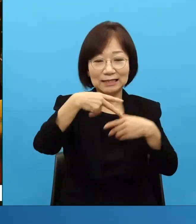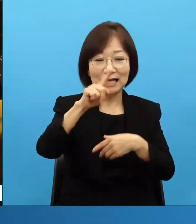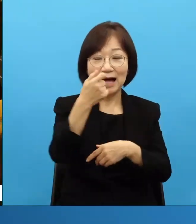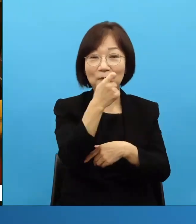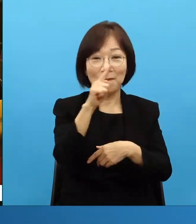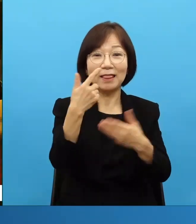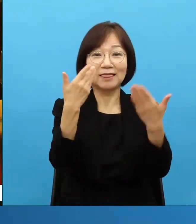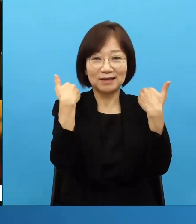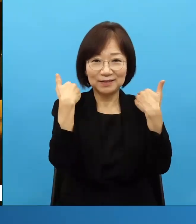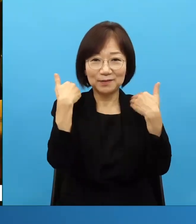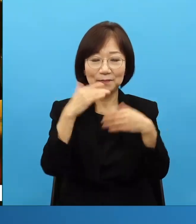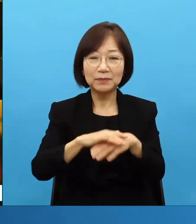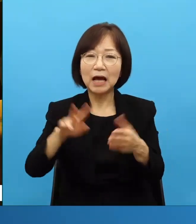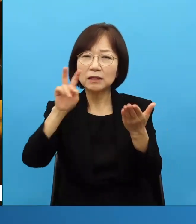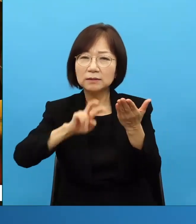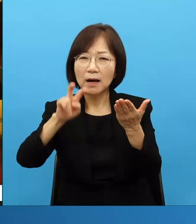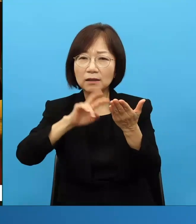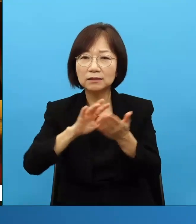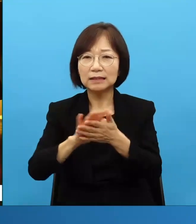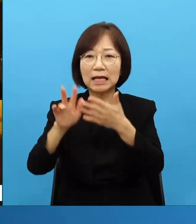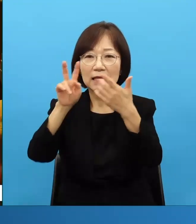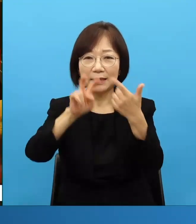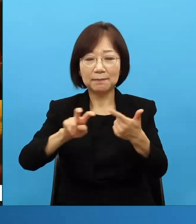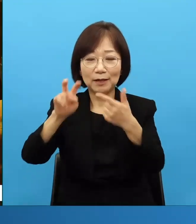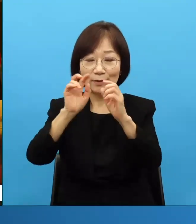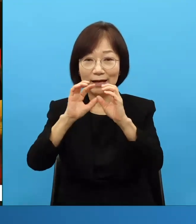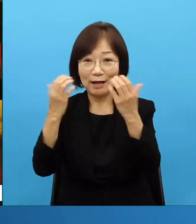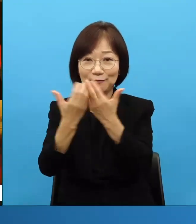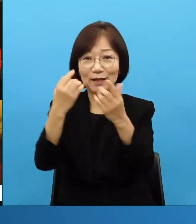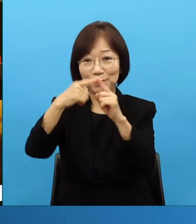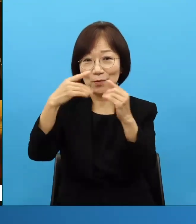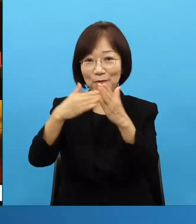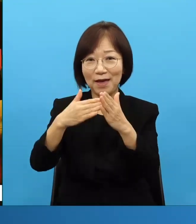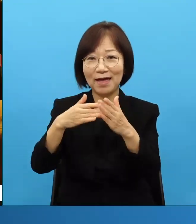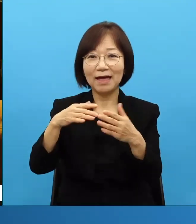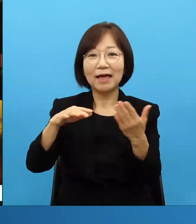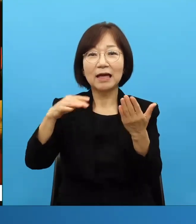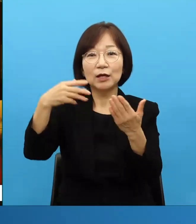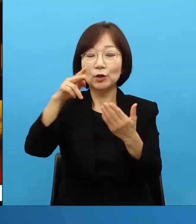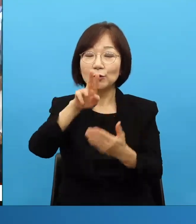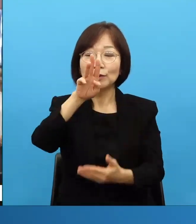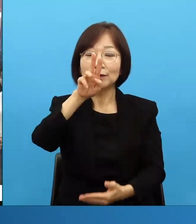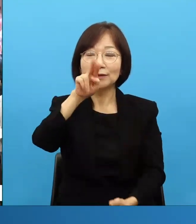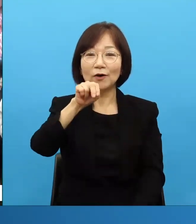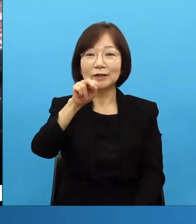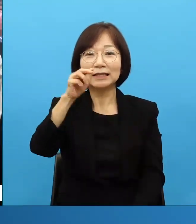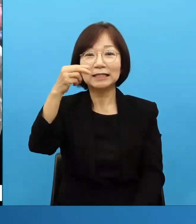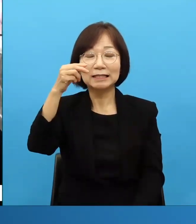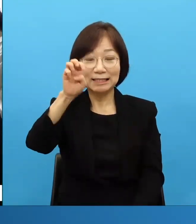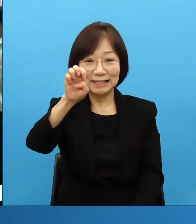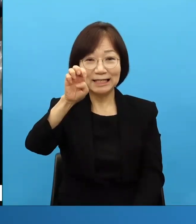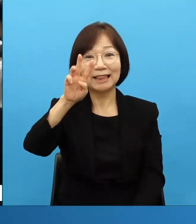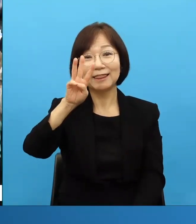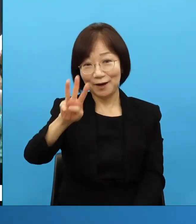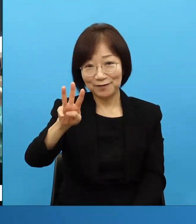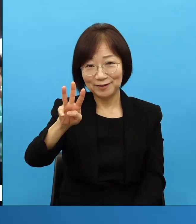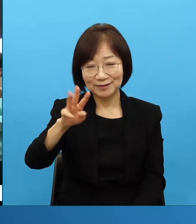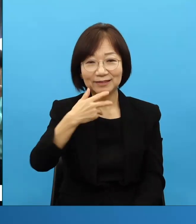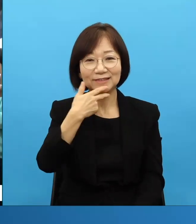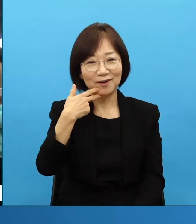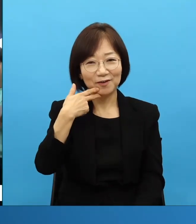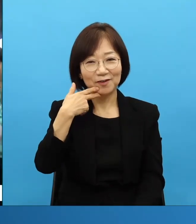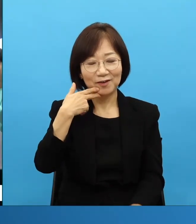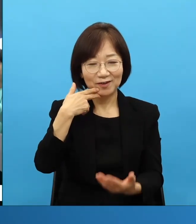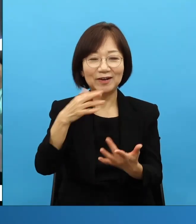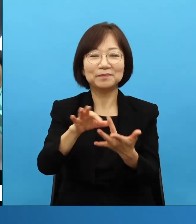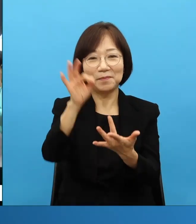분야는 임마누엘 해운대 교회 김준현 랩넌트의 류가 각각 선정됐습니다. 시상식은 다음 달 랩넌트